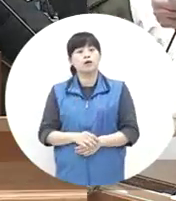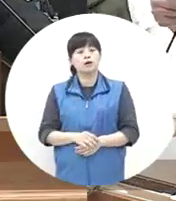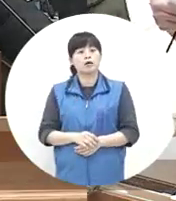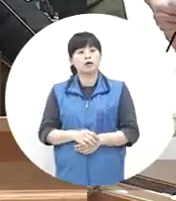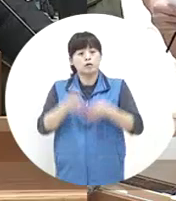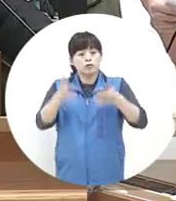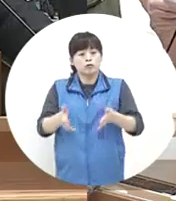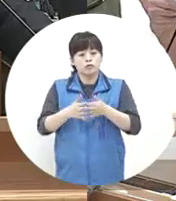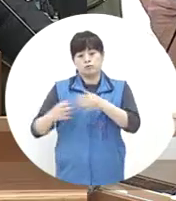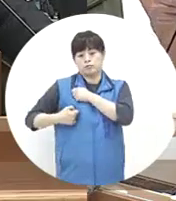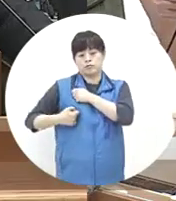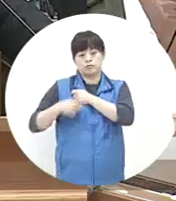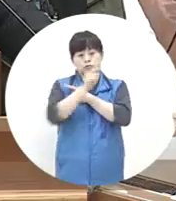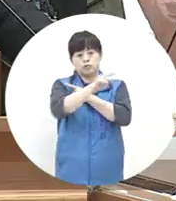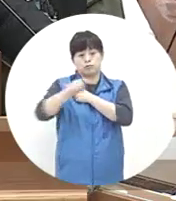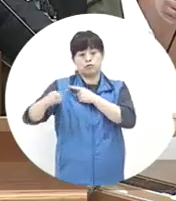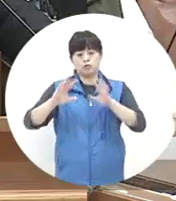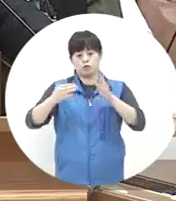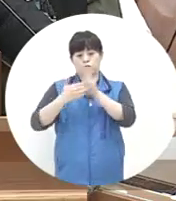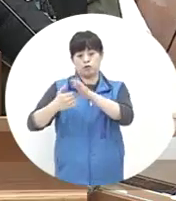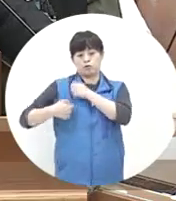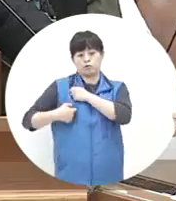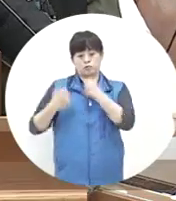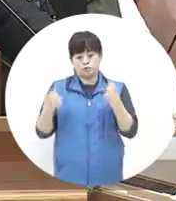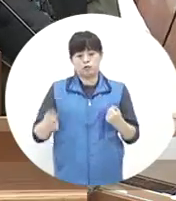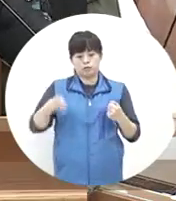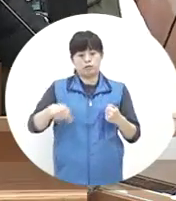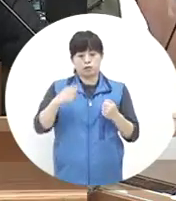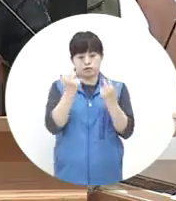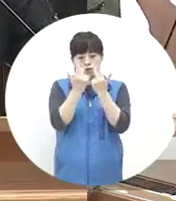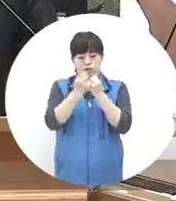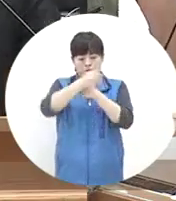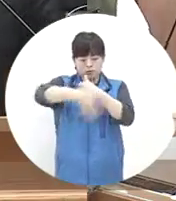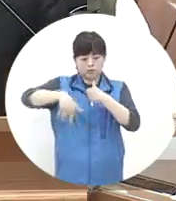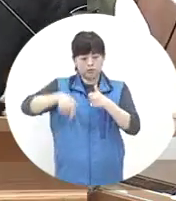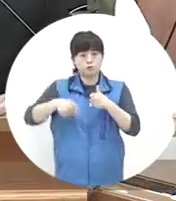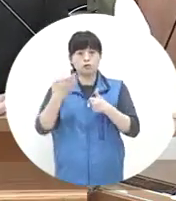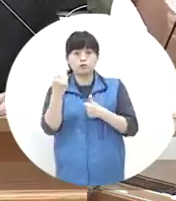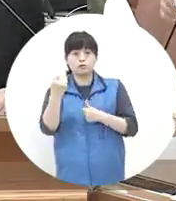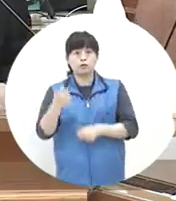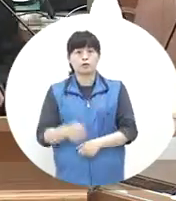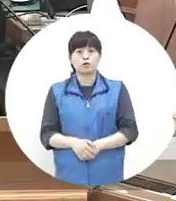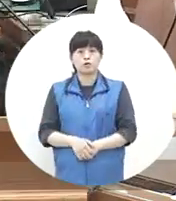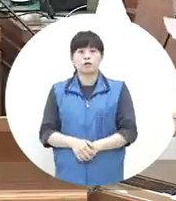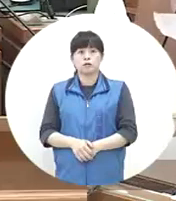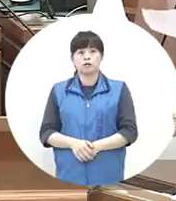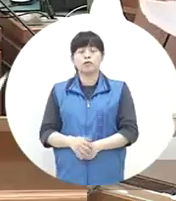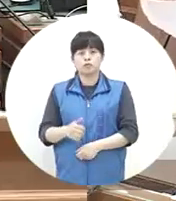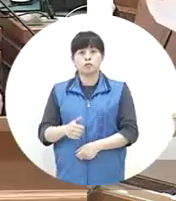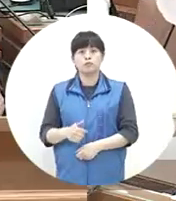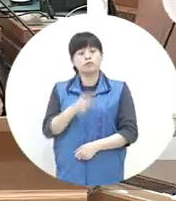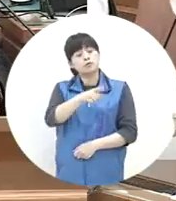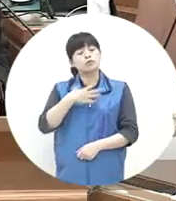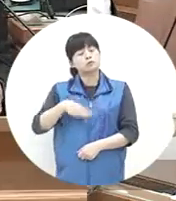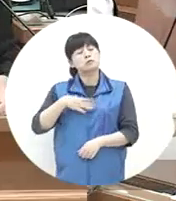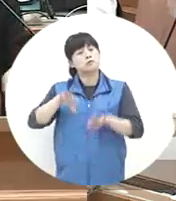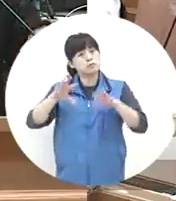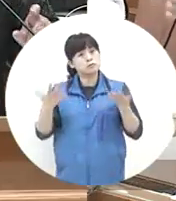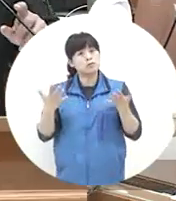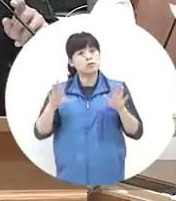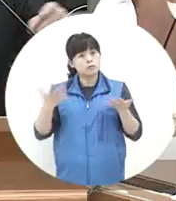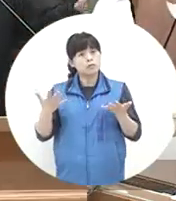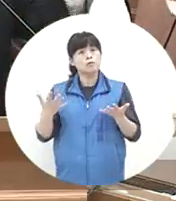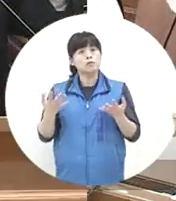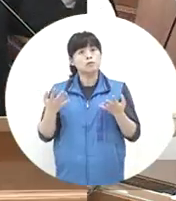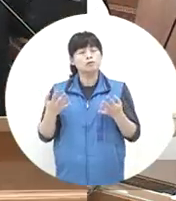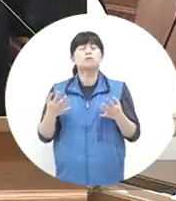要的部队，国防部队在我们的相关单位？ 我们在这里面哈，我其实跟议员报告。 你打开要知道不？打开要晓得。 大